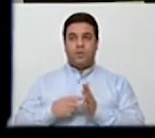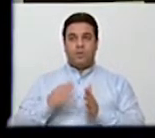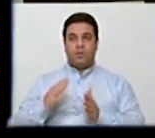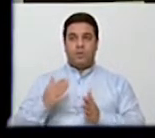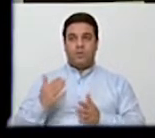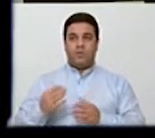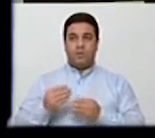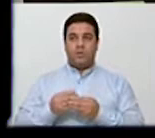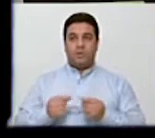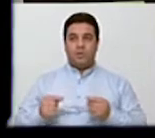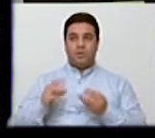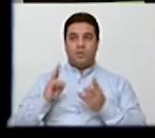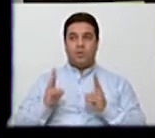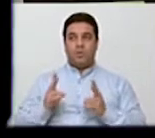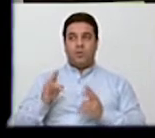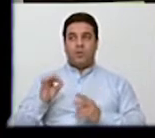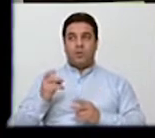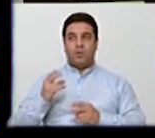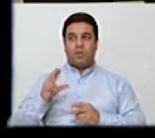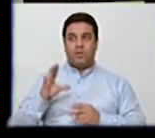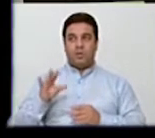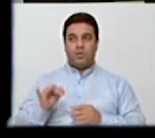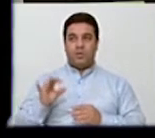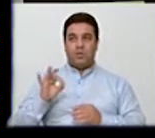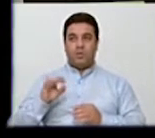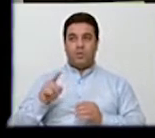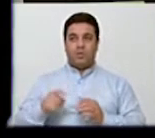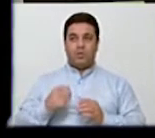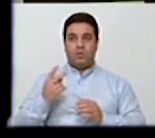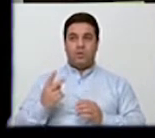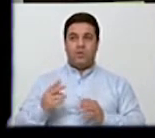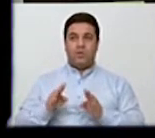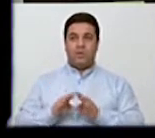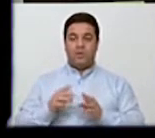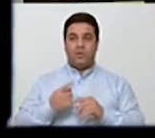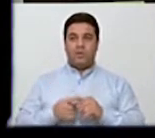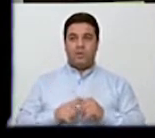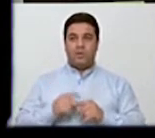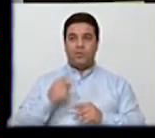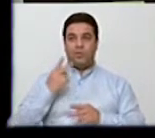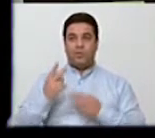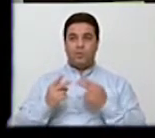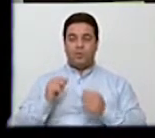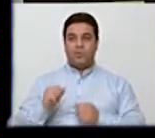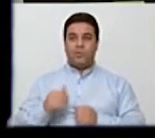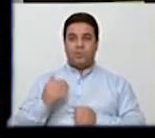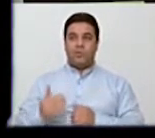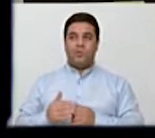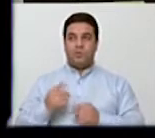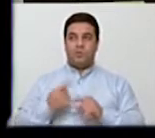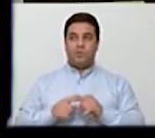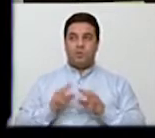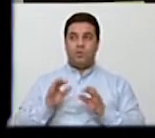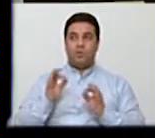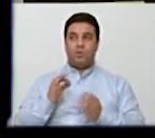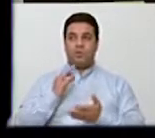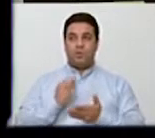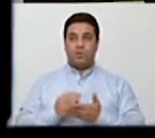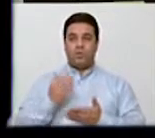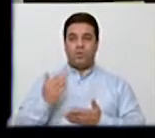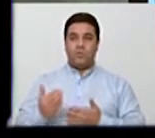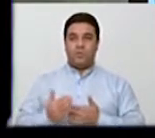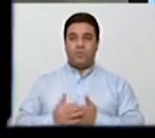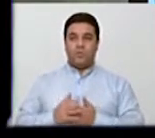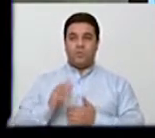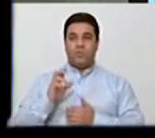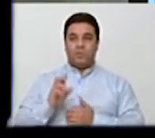bo'lsak, eritmaning normal konsentratsiyasi 0,12 ga teng ekanligini ko'rishimiz mumkin. Bu yerda to'g'ri javob shunda